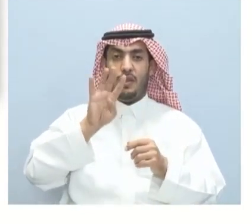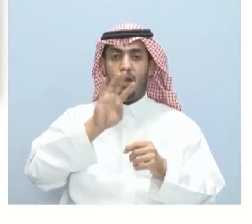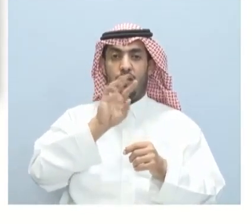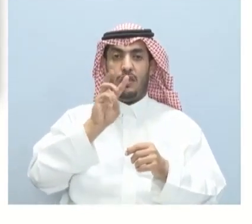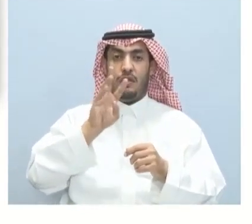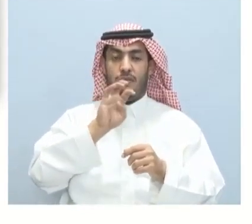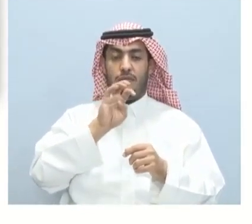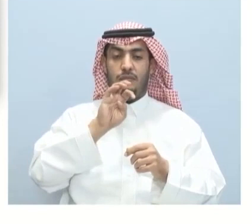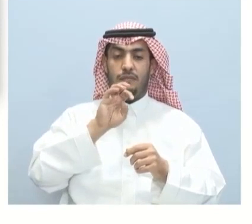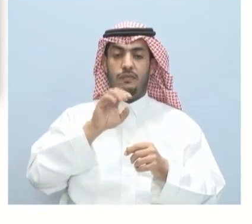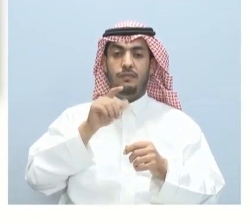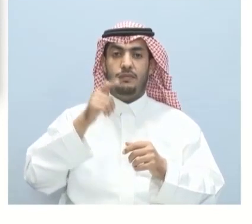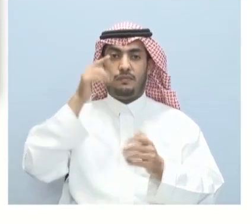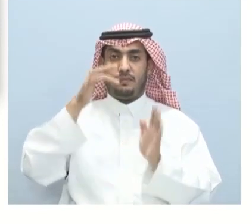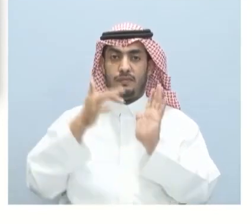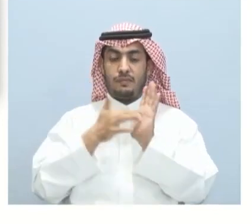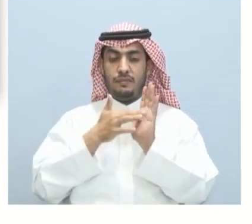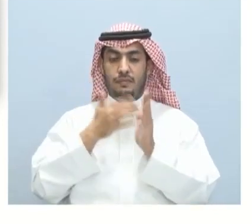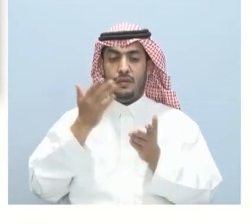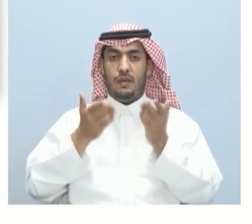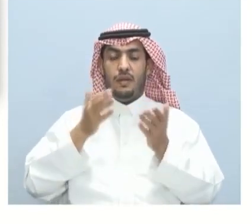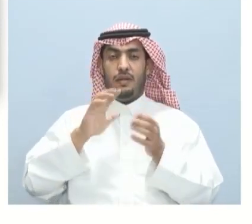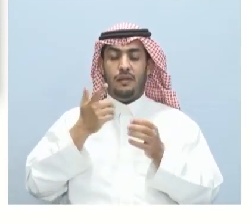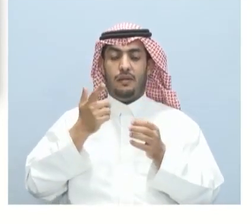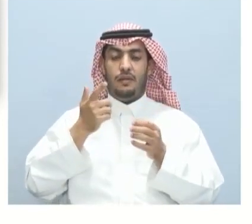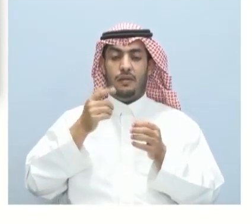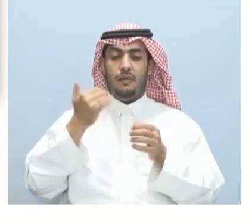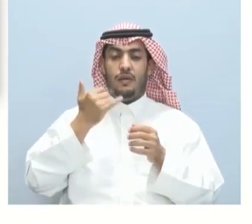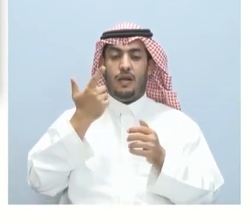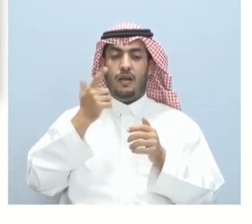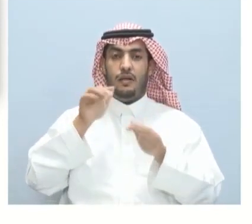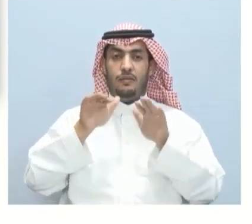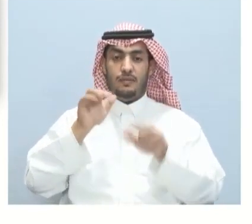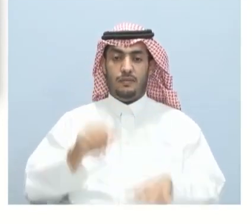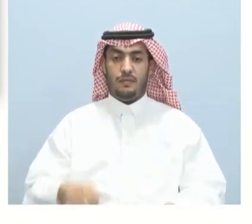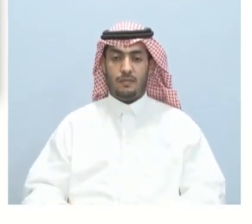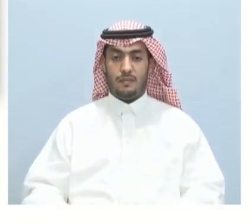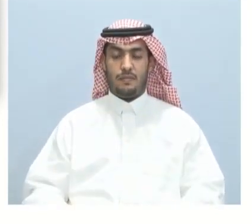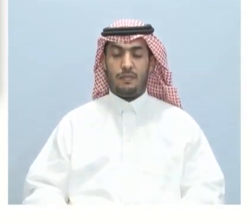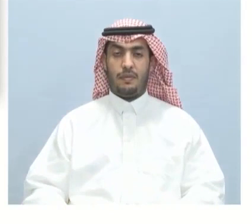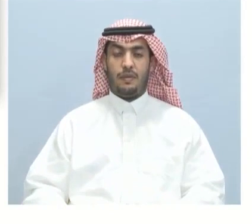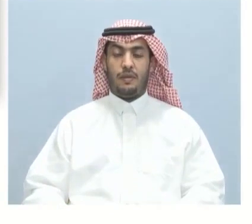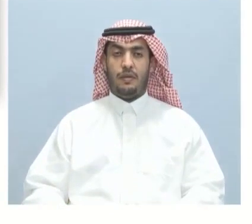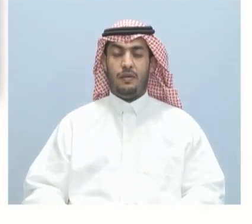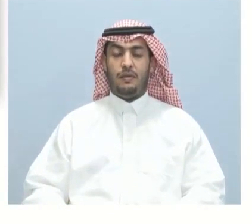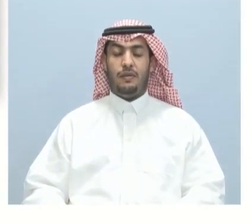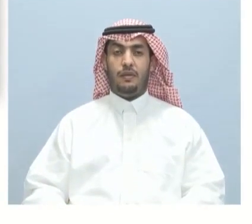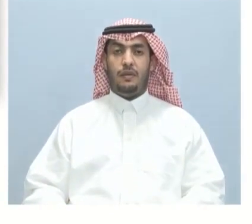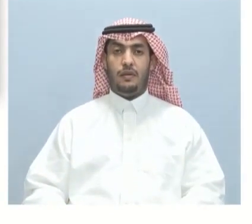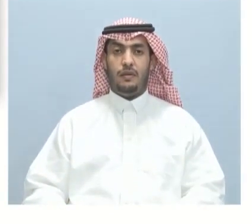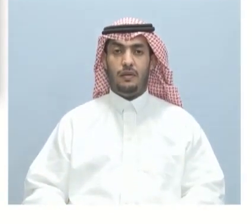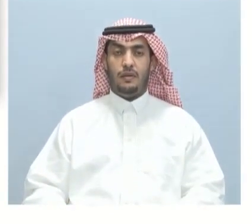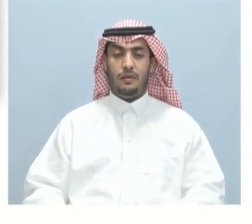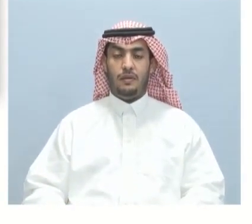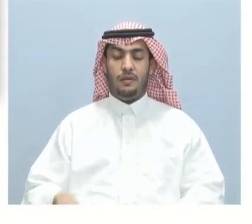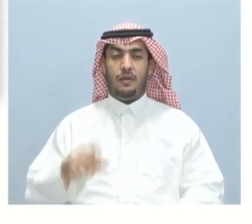غ فما بعد نقطه الارتكاز عن كل منهما اهمل وزن الارجوحه دعنا الان نبدا بماذا